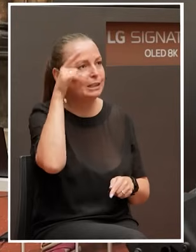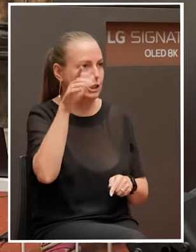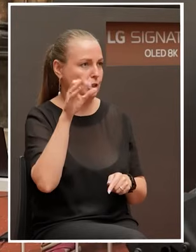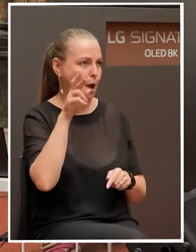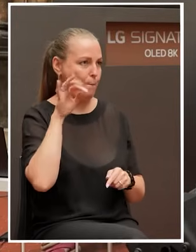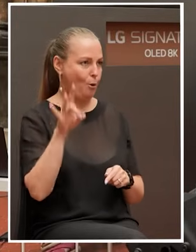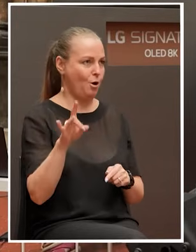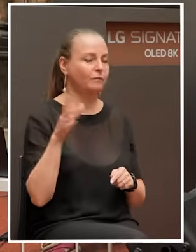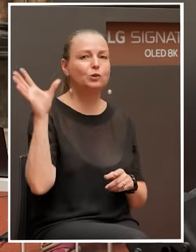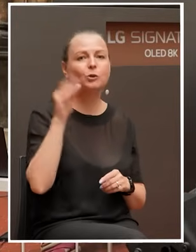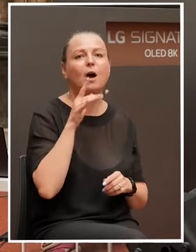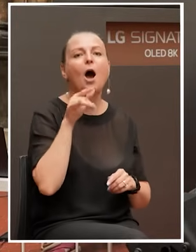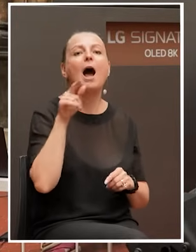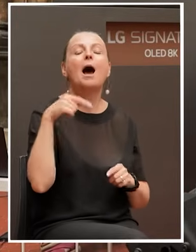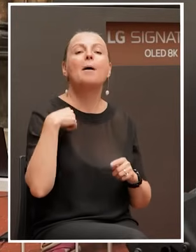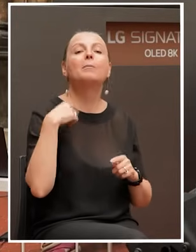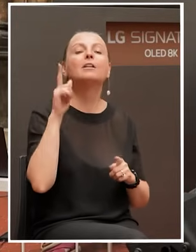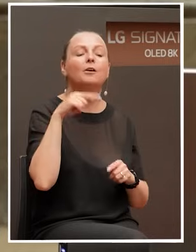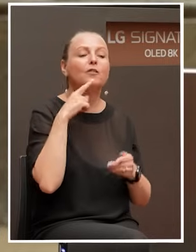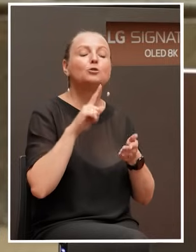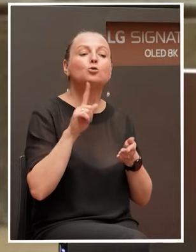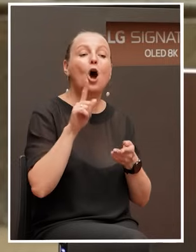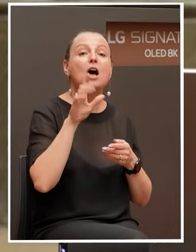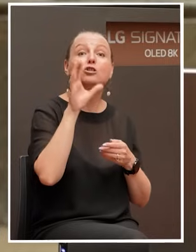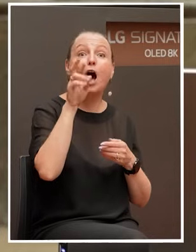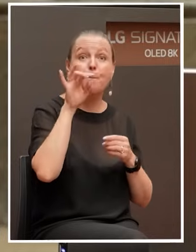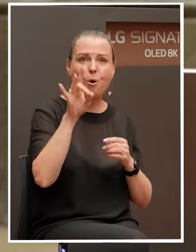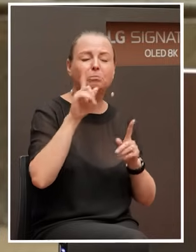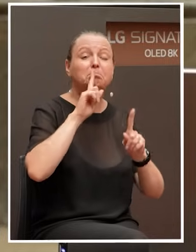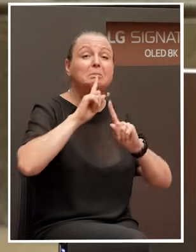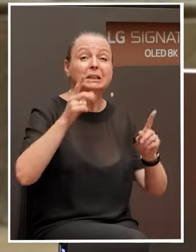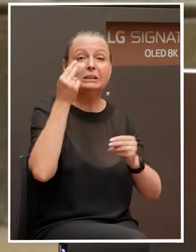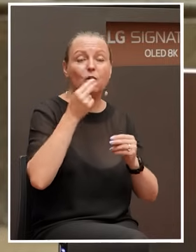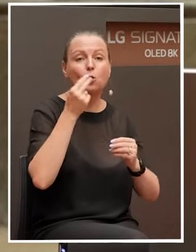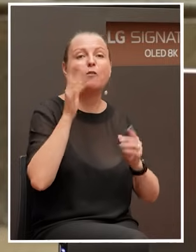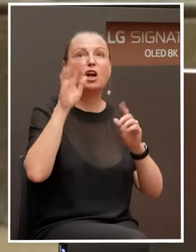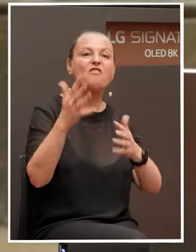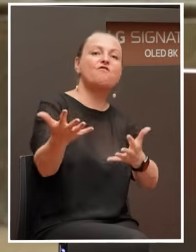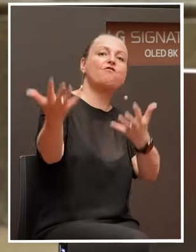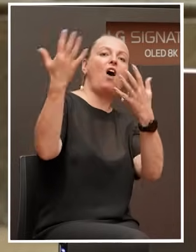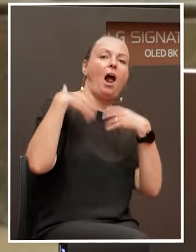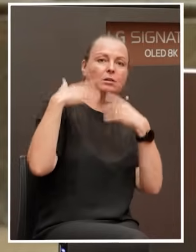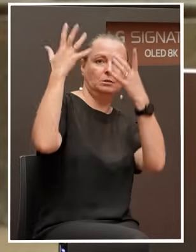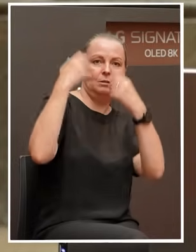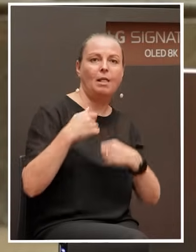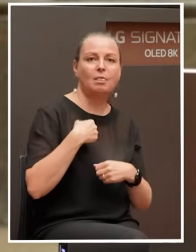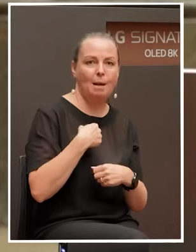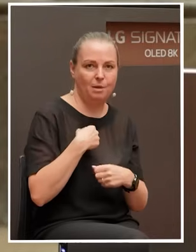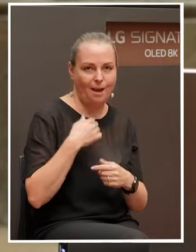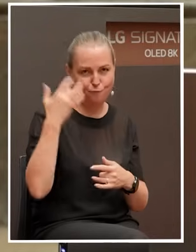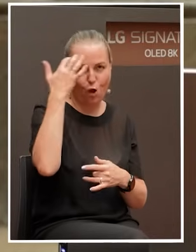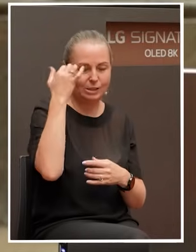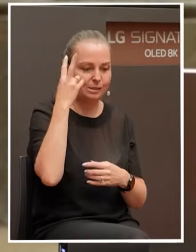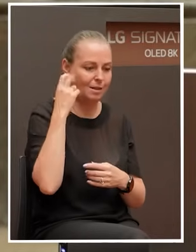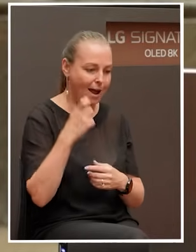каких-то причудливых цветов валится на него. Да. Вот какое-то такое вот совершенно интимное отношение с собором,